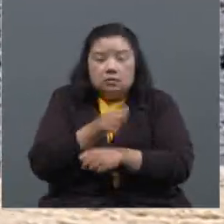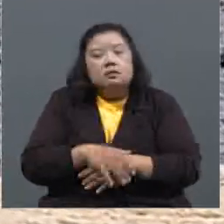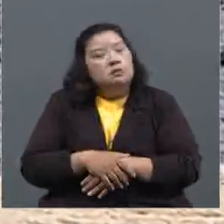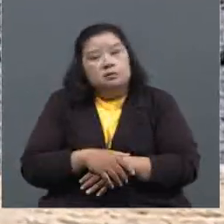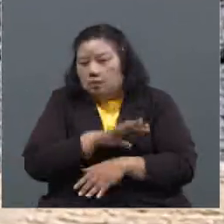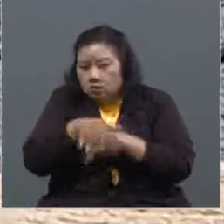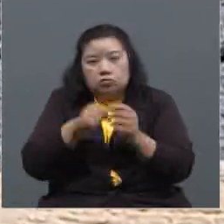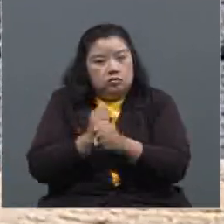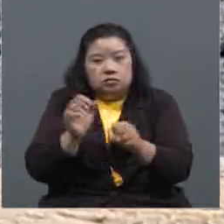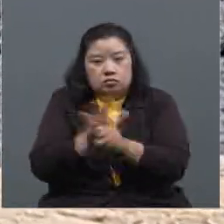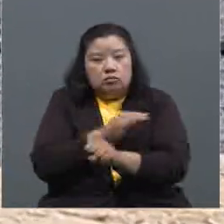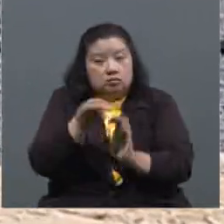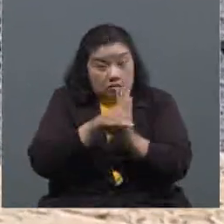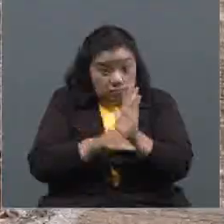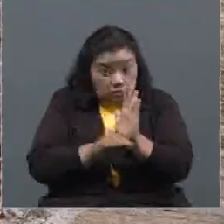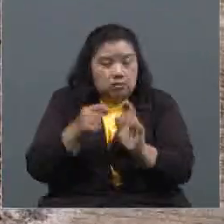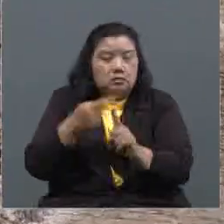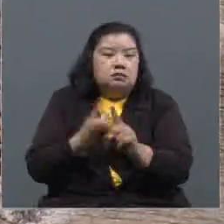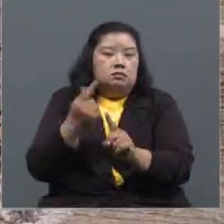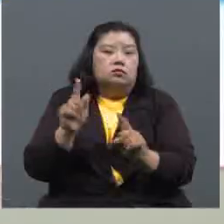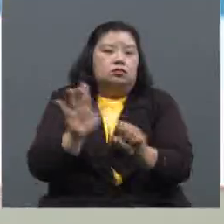ล้วเสร็จเดือนพฤศจิกายนนี้ค่ะ